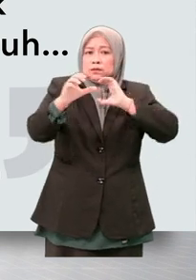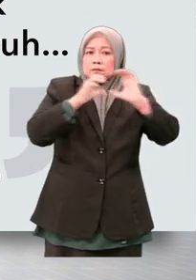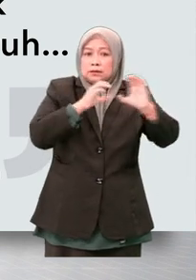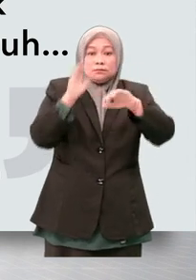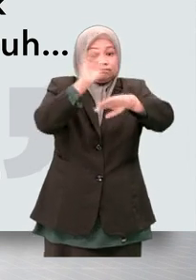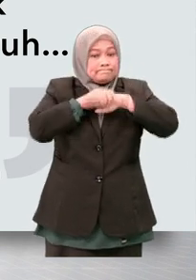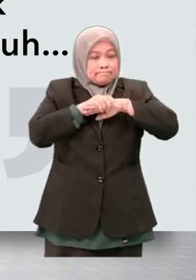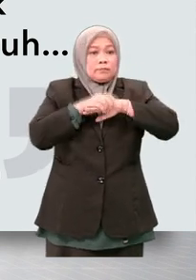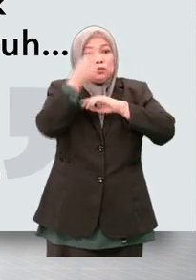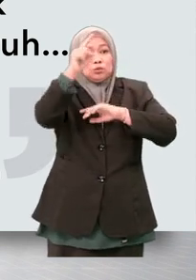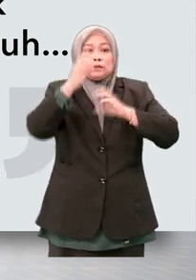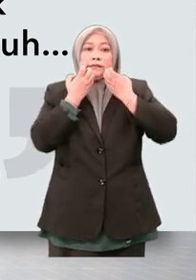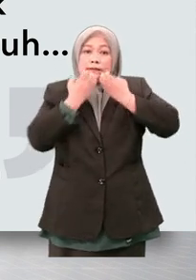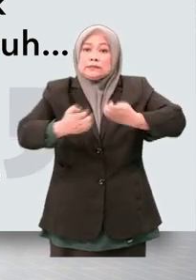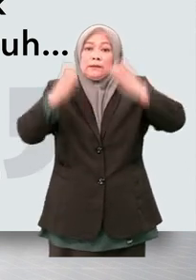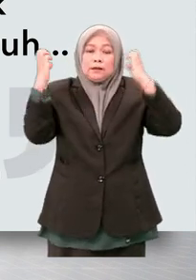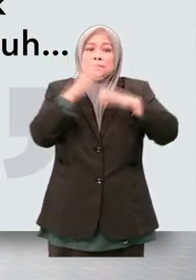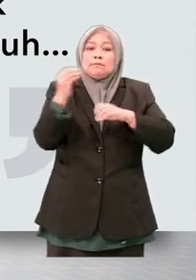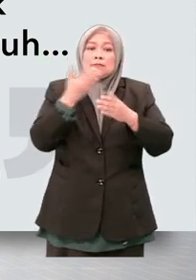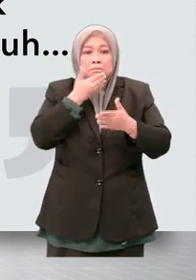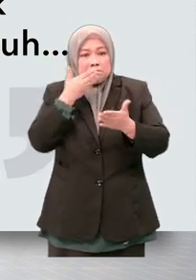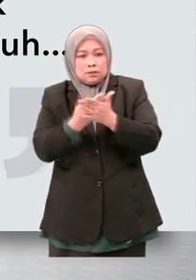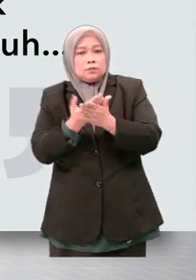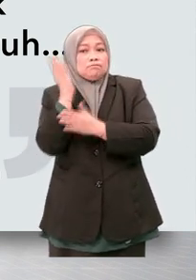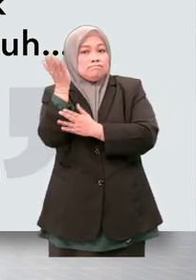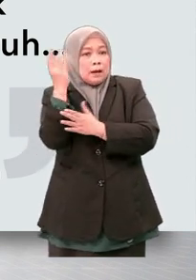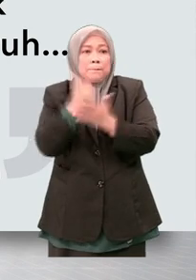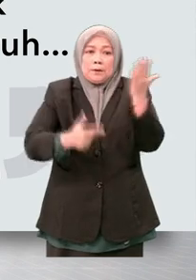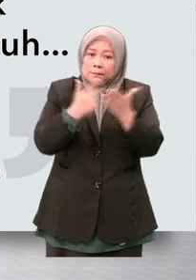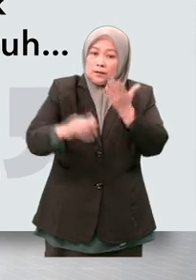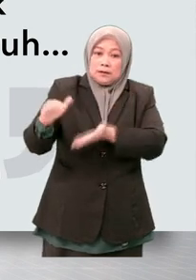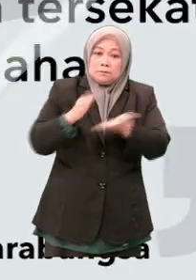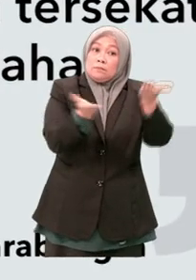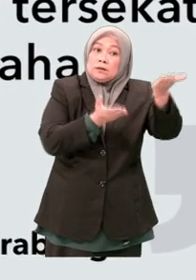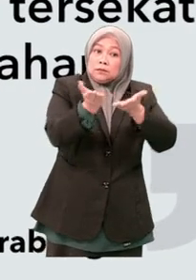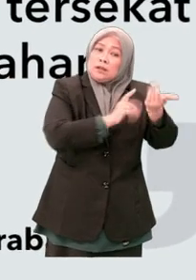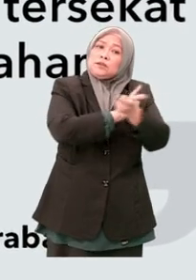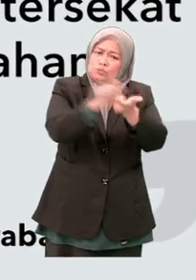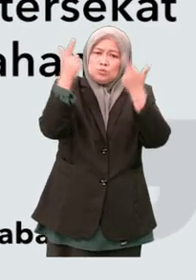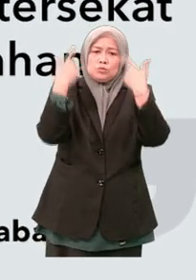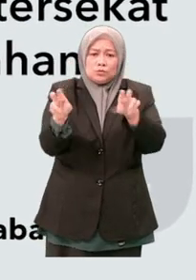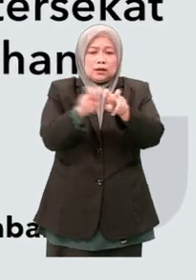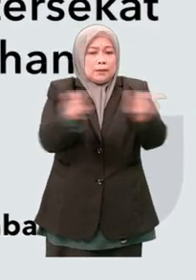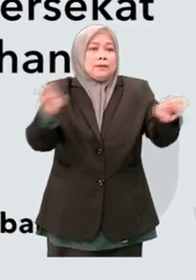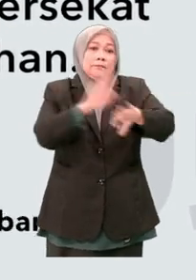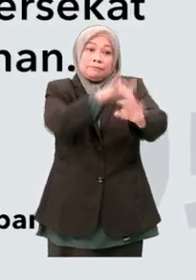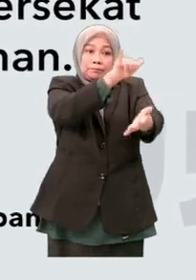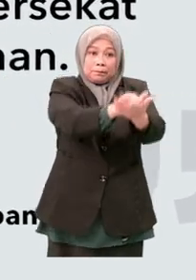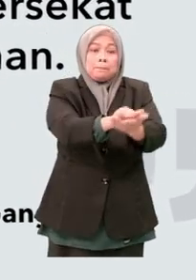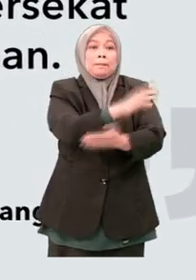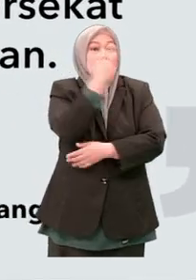dalam bahasa Inggris untuk kecakapan dan keberkesanan dalam penyampaian penyematan mereka dan ia diluluskan kabinet masa itu